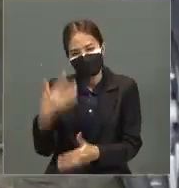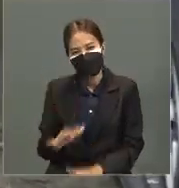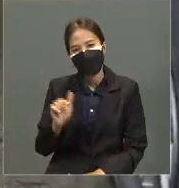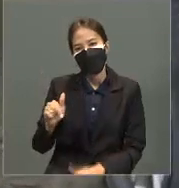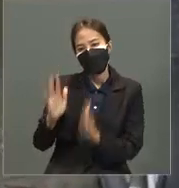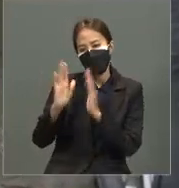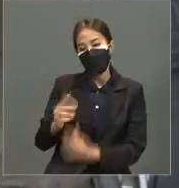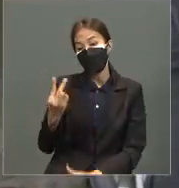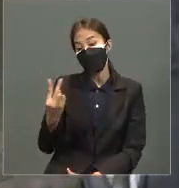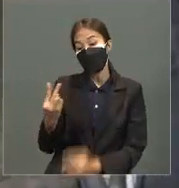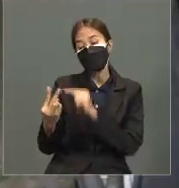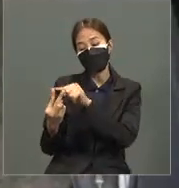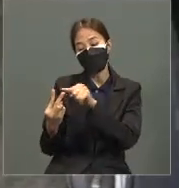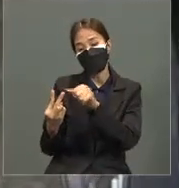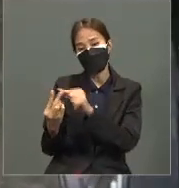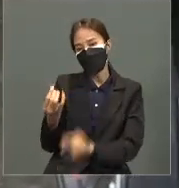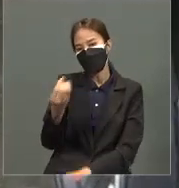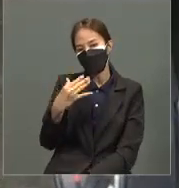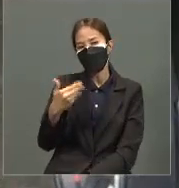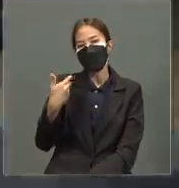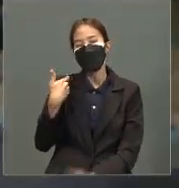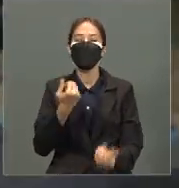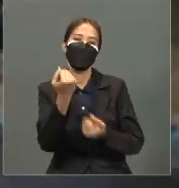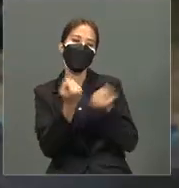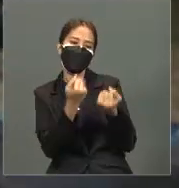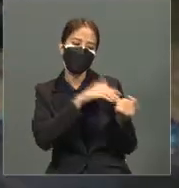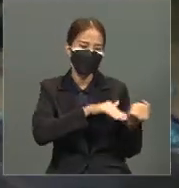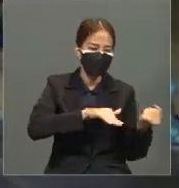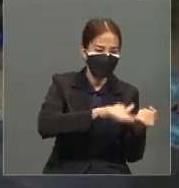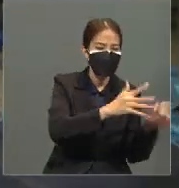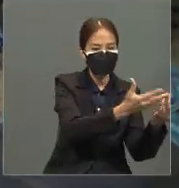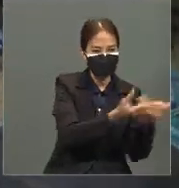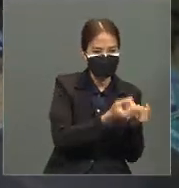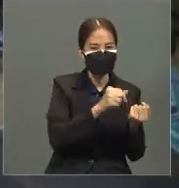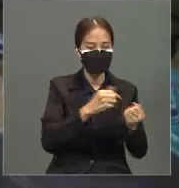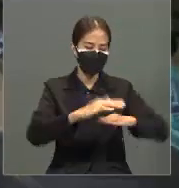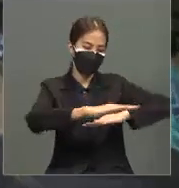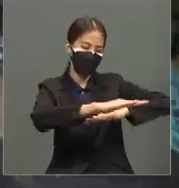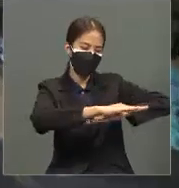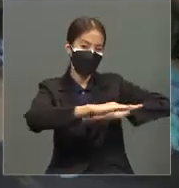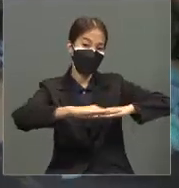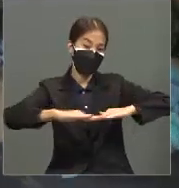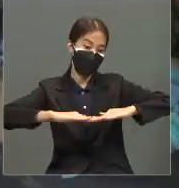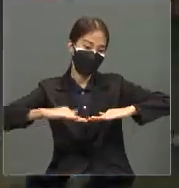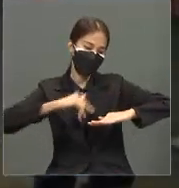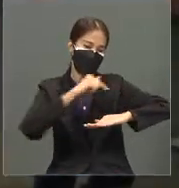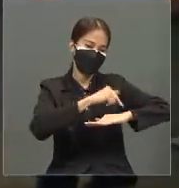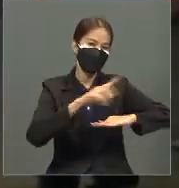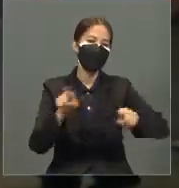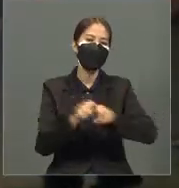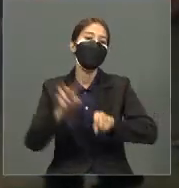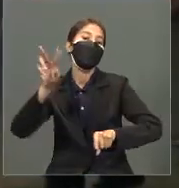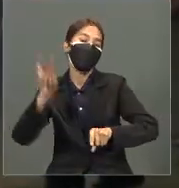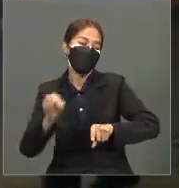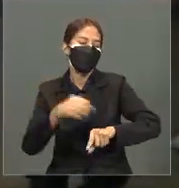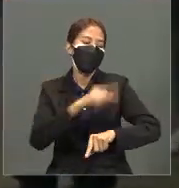ที่นำพาก็ให้การว่าจะมีการตระเวนค่ะขับรถไปรับแรงงานตามจุดตามแนวชายแดนต่างๆเนี่ยแหละค่ะตามที่ได้มีการนัด